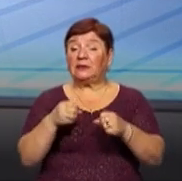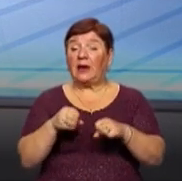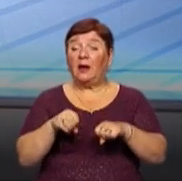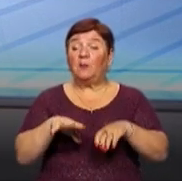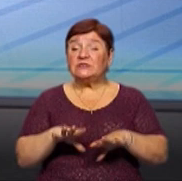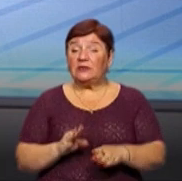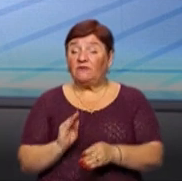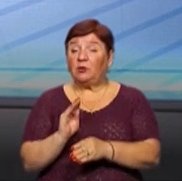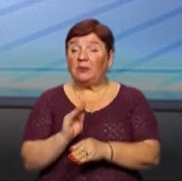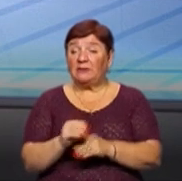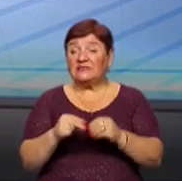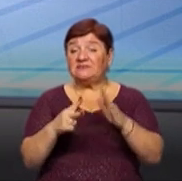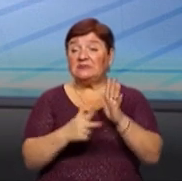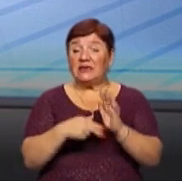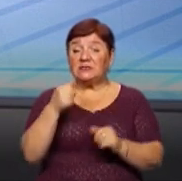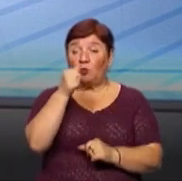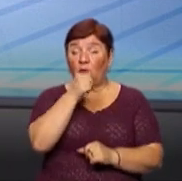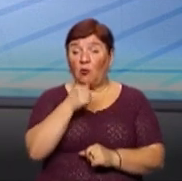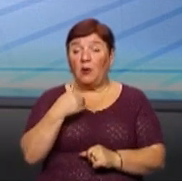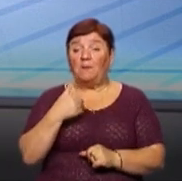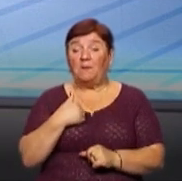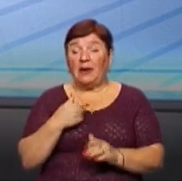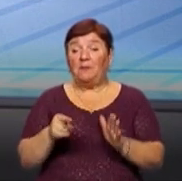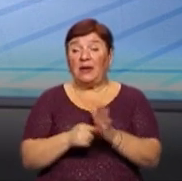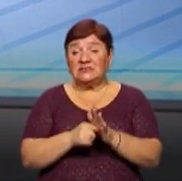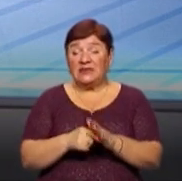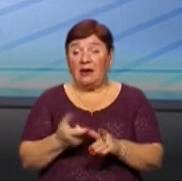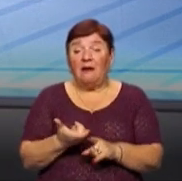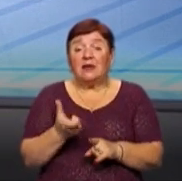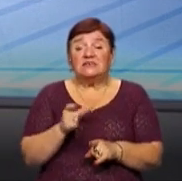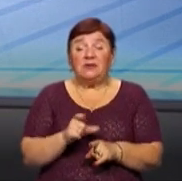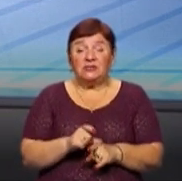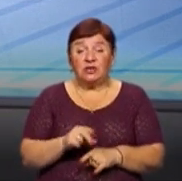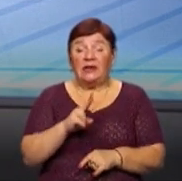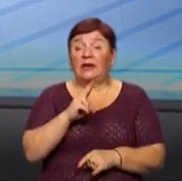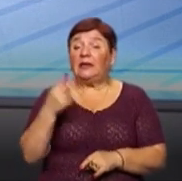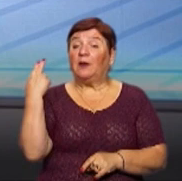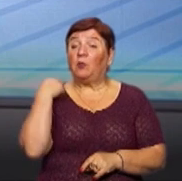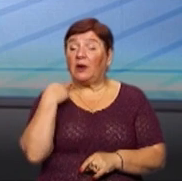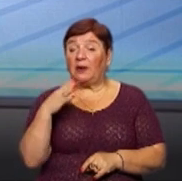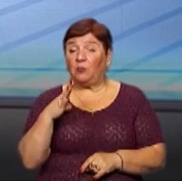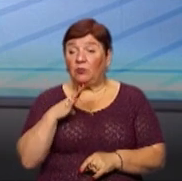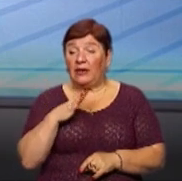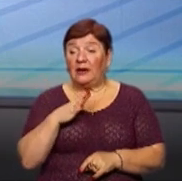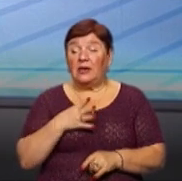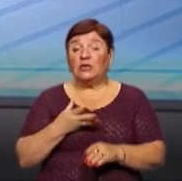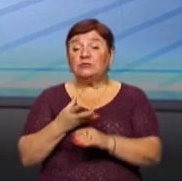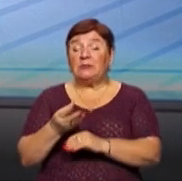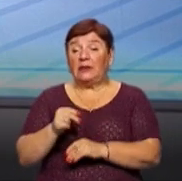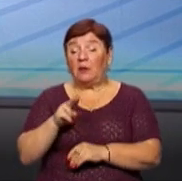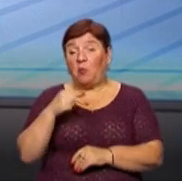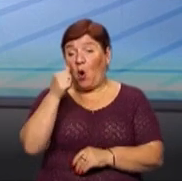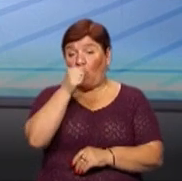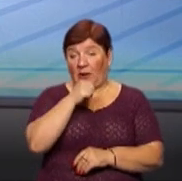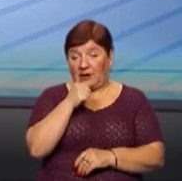доплати, і з 2018 року ми розмір пенсії тоді були збільшували, але всі борги, які вони мали, йшла сплата по роках. Перші,